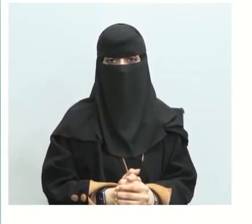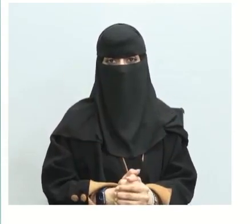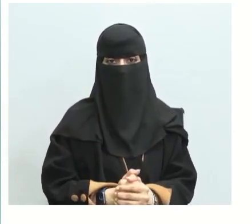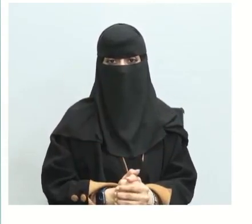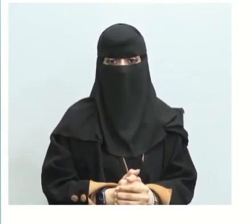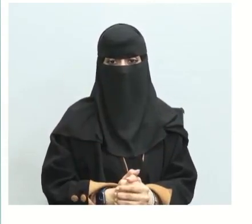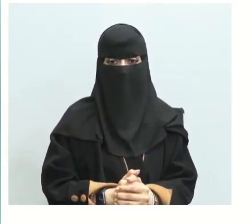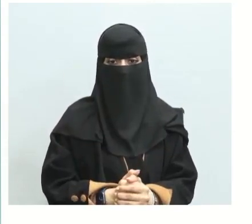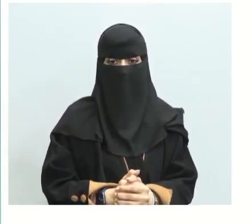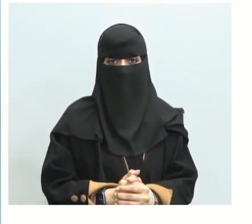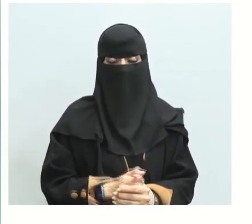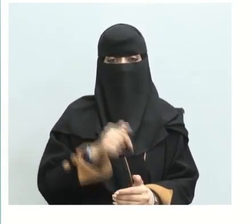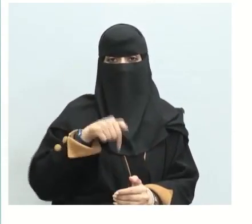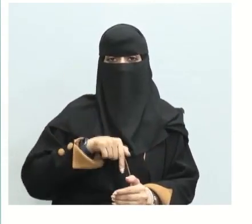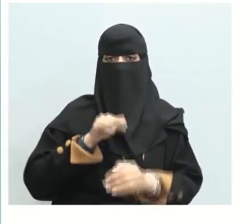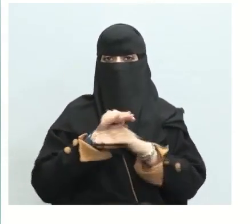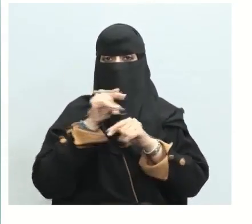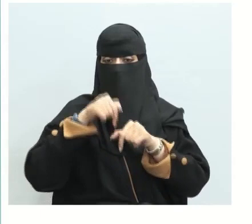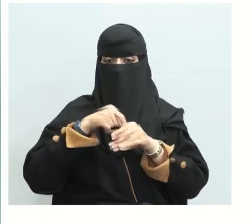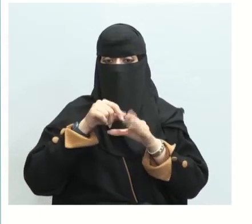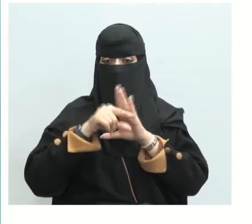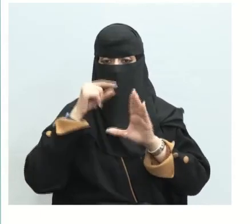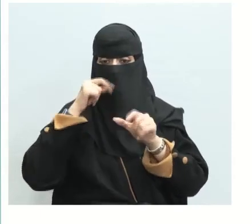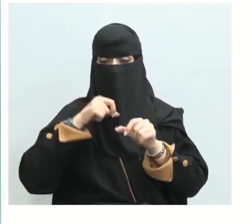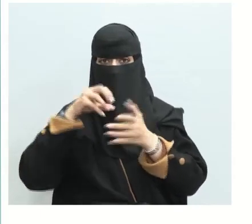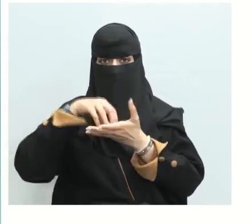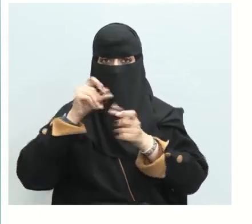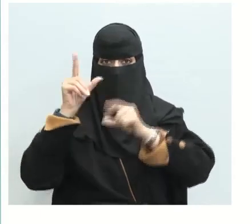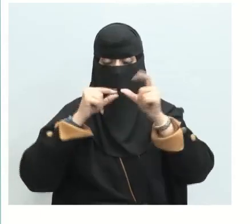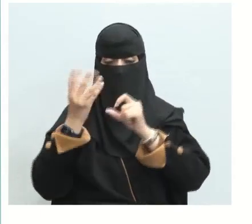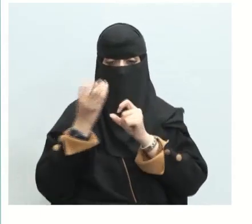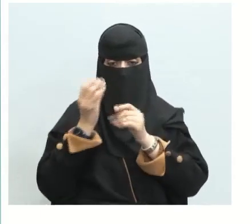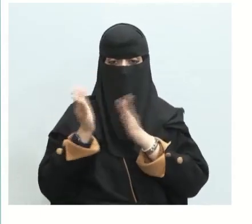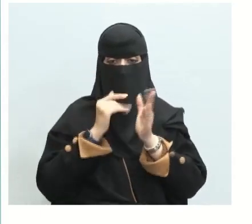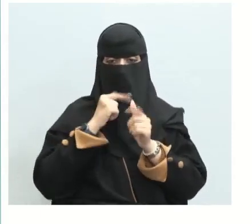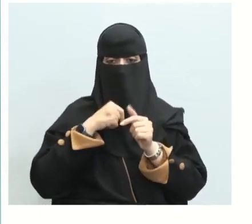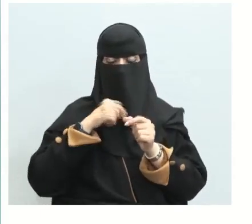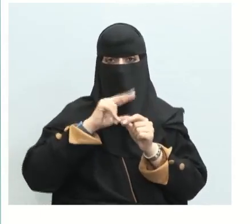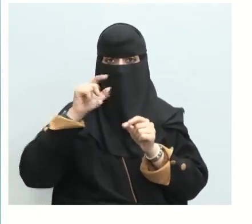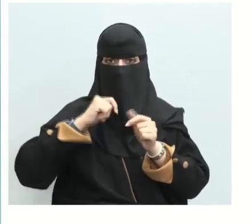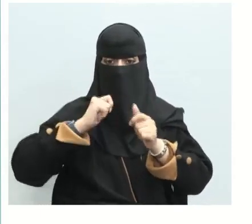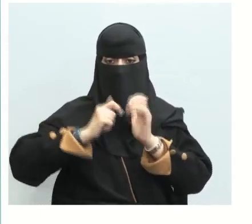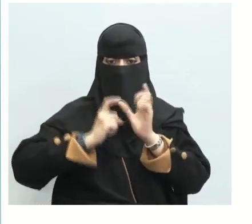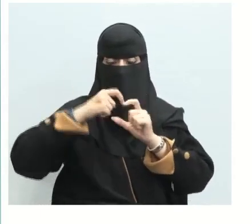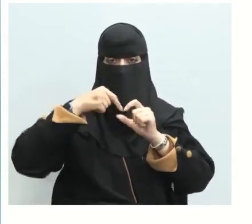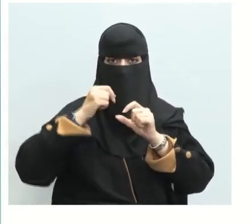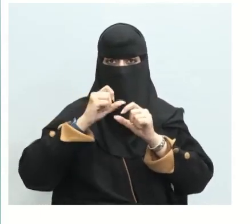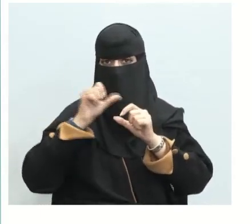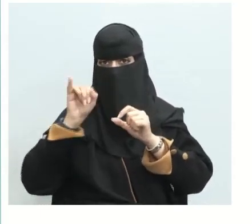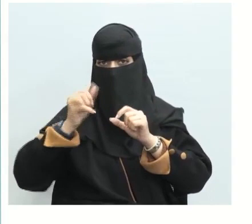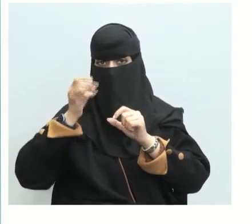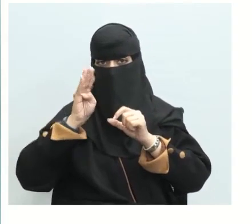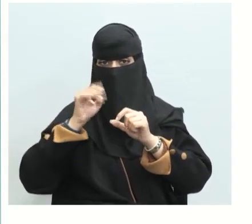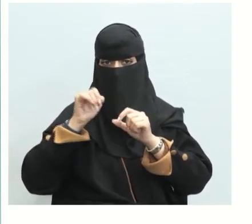صحيحة. إذا تعلمنا في هذا درسنا اليوم الموقع الإلكتروني المستجيب بالإضافة إلى محاكاة الأجهزة